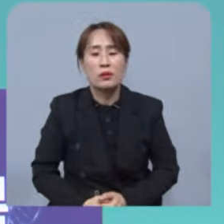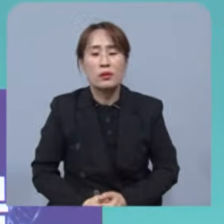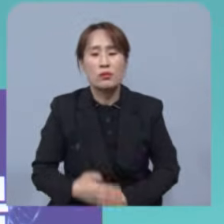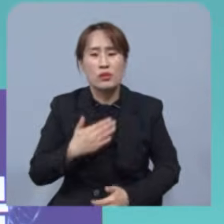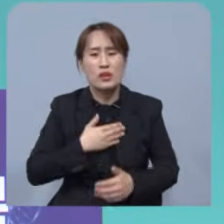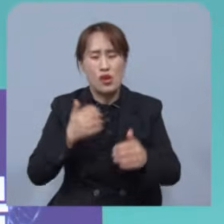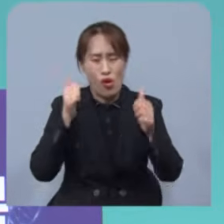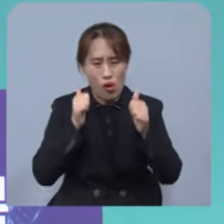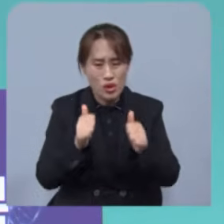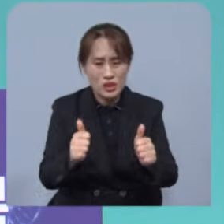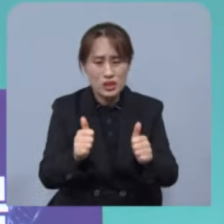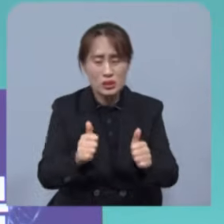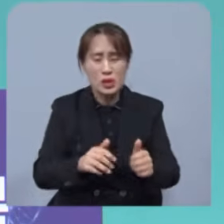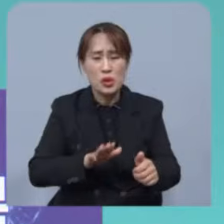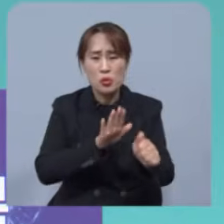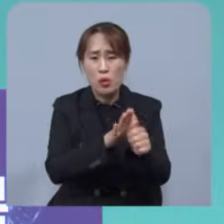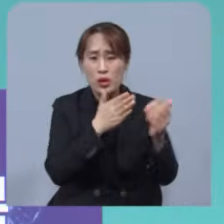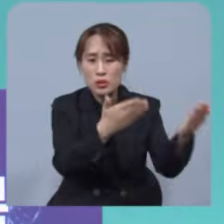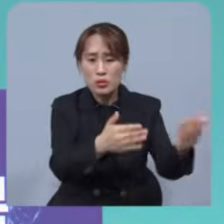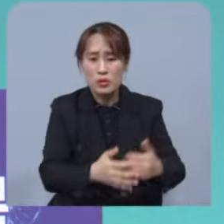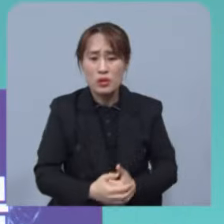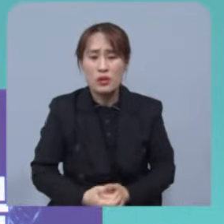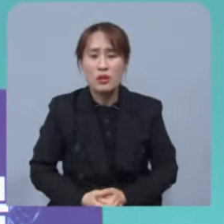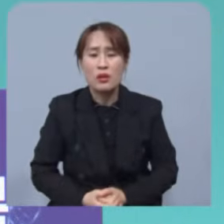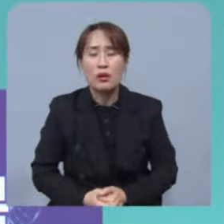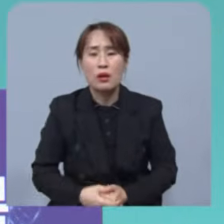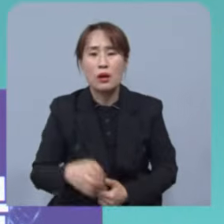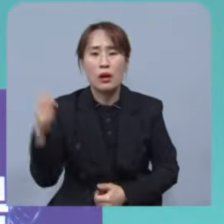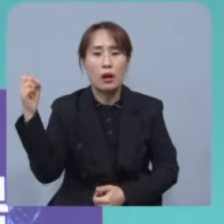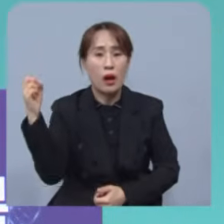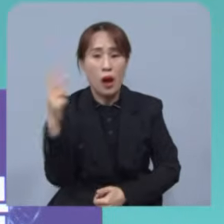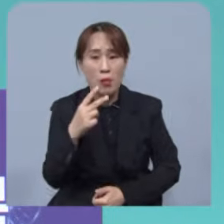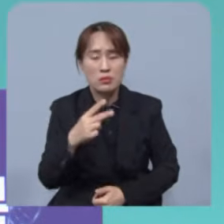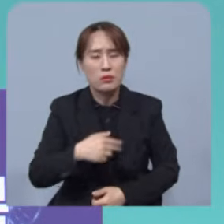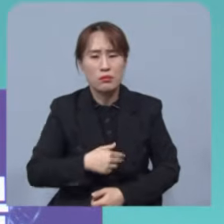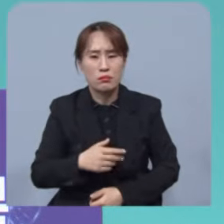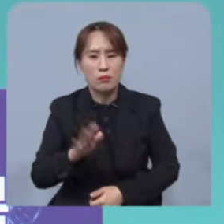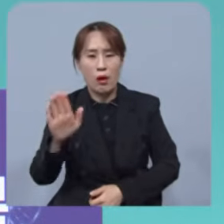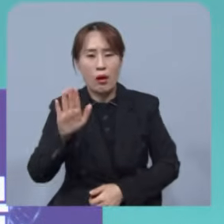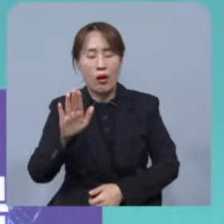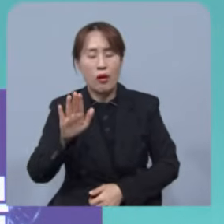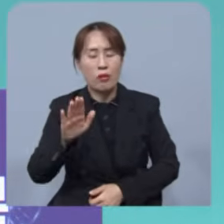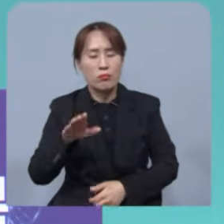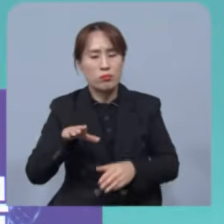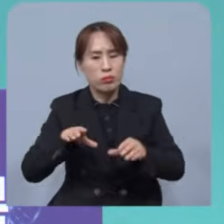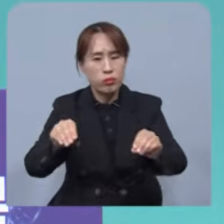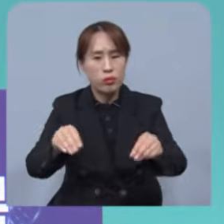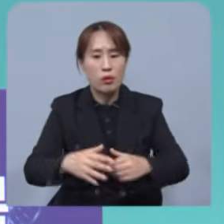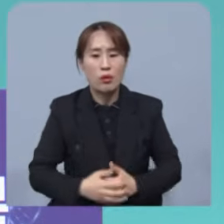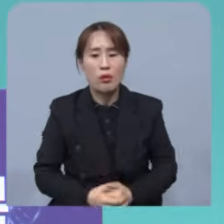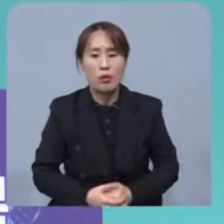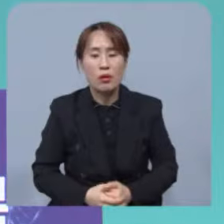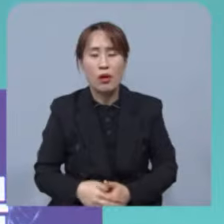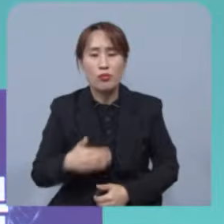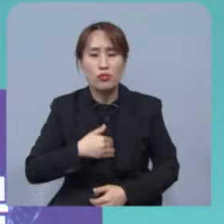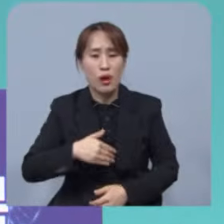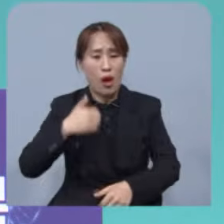또 열심히 했더니 또 가더니 끼익 서가지고 그거 이상해요. 밀면은 반대로